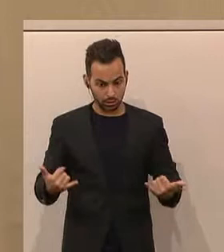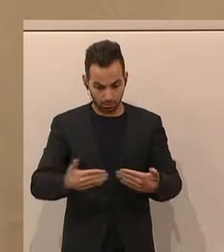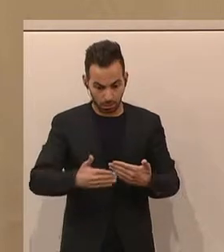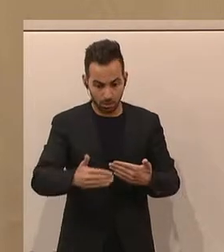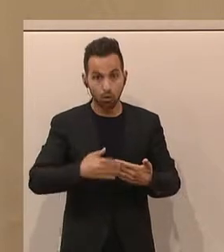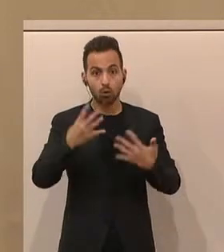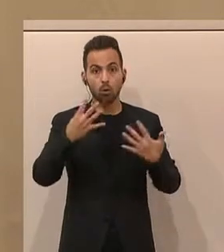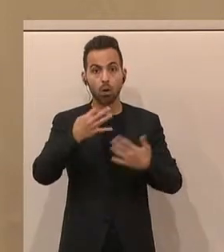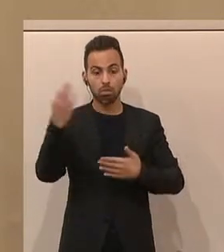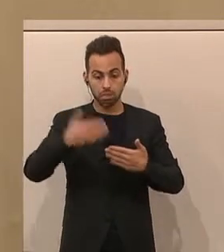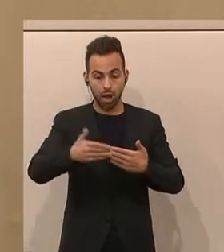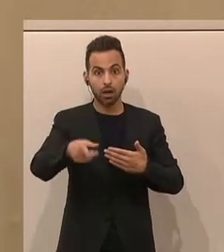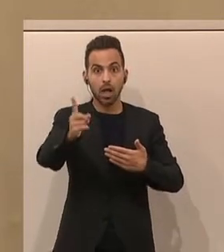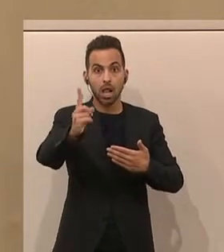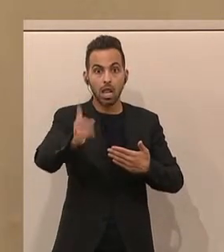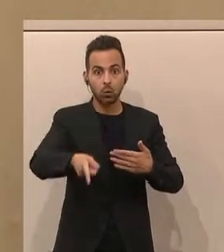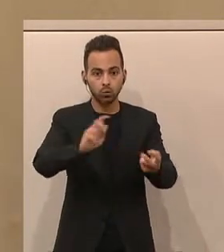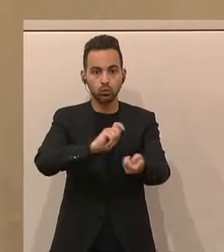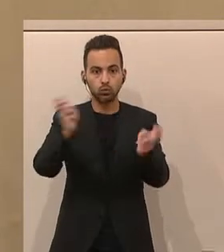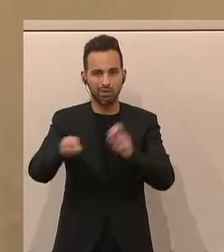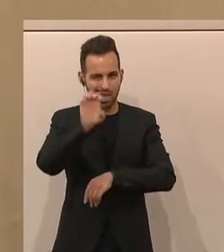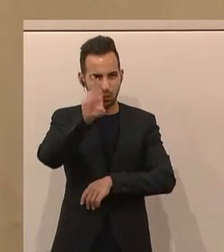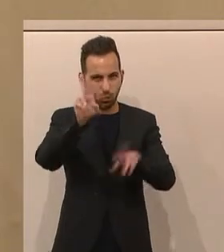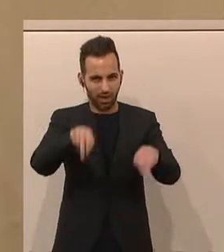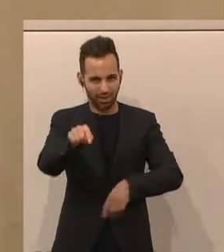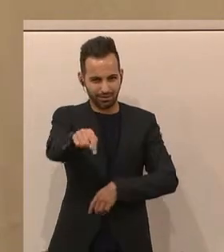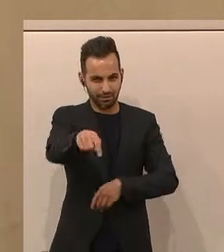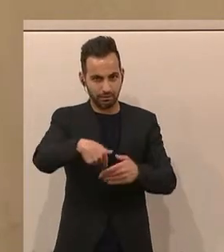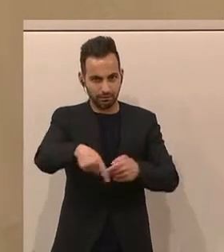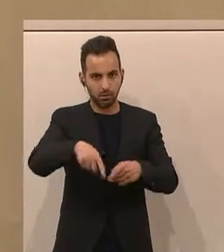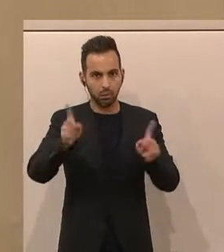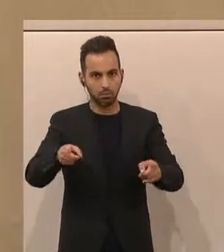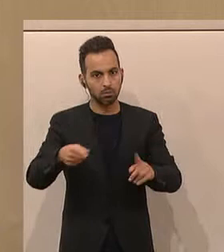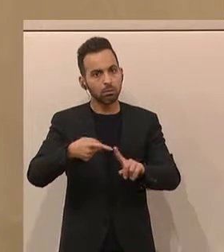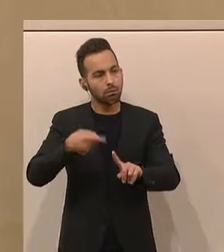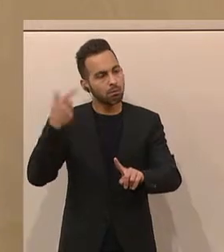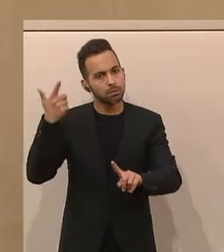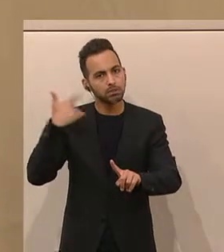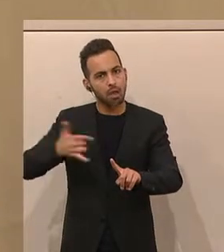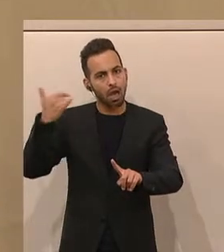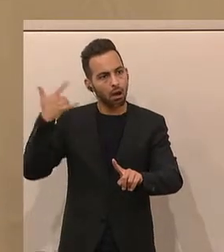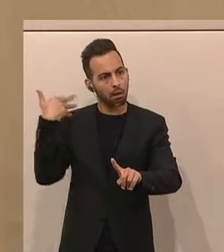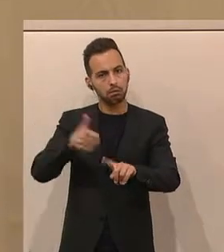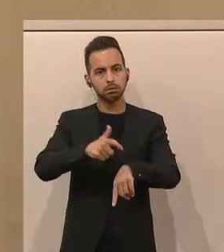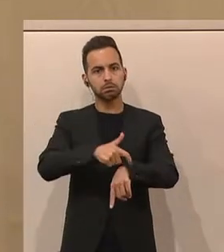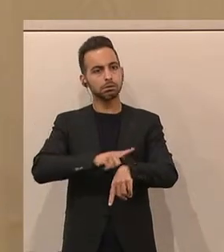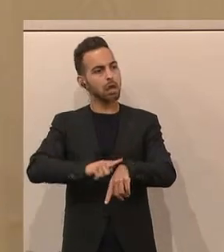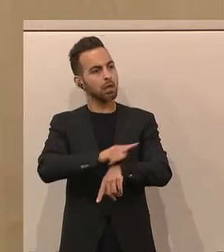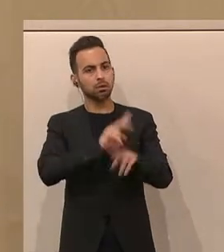dem Inkrafttreten dieses EU-Rechts, hier uns allen mitteilen.